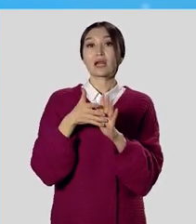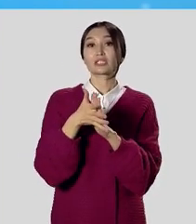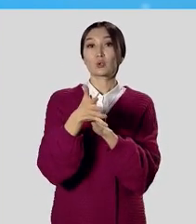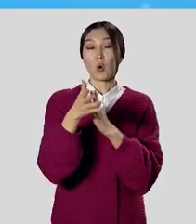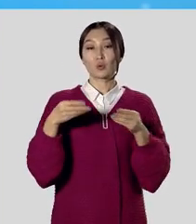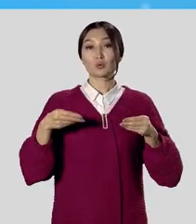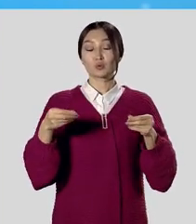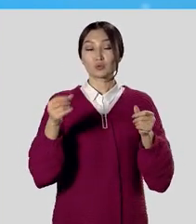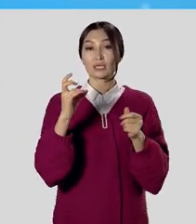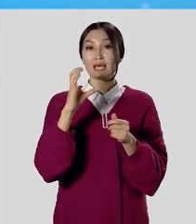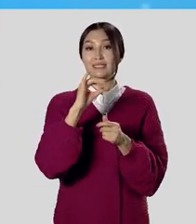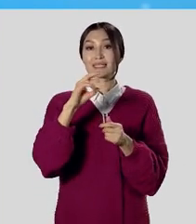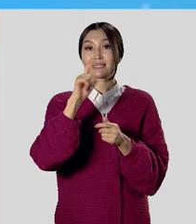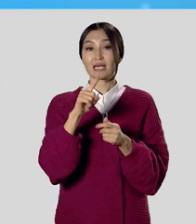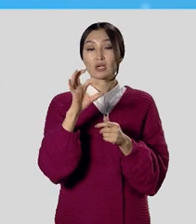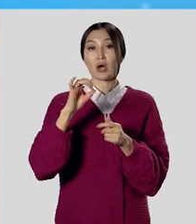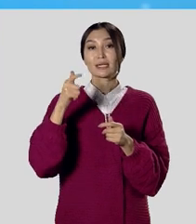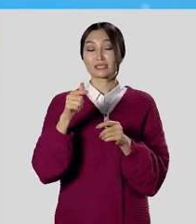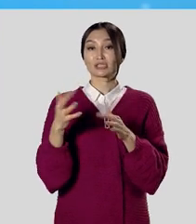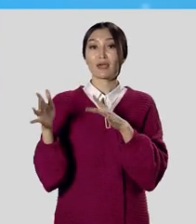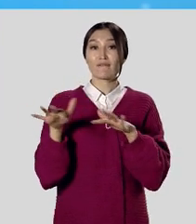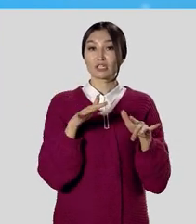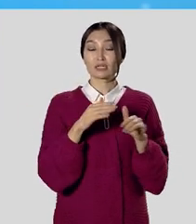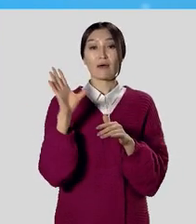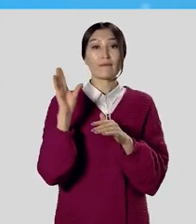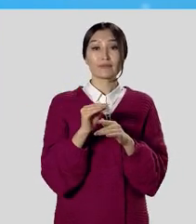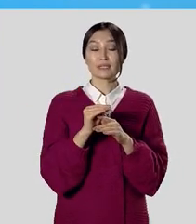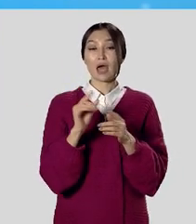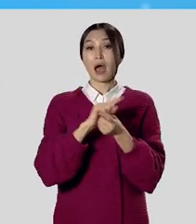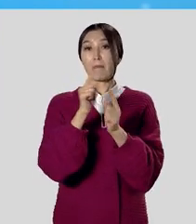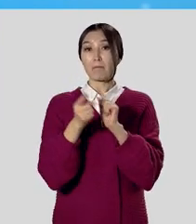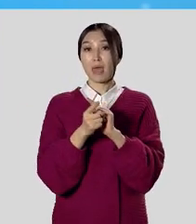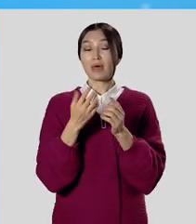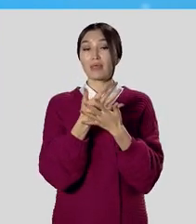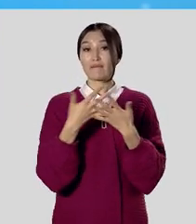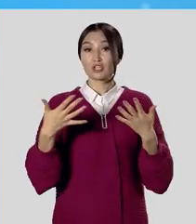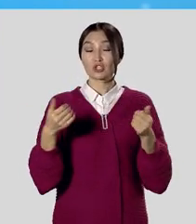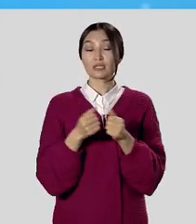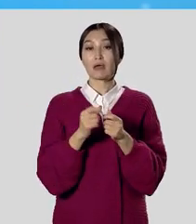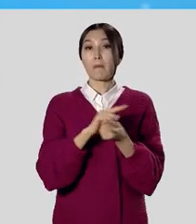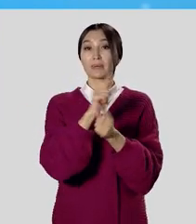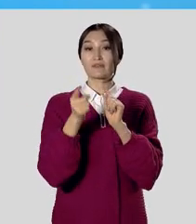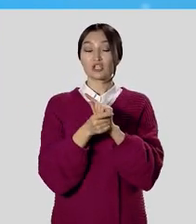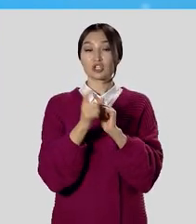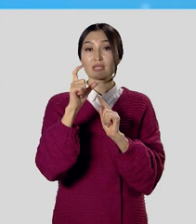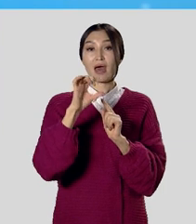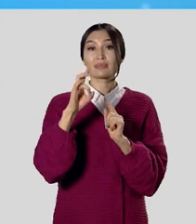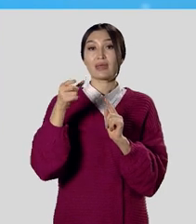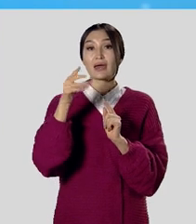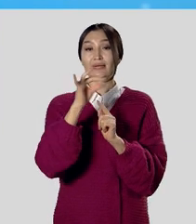синтез органических веществ. Все реакции обмена веществ, превращения энергии в